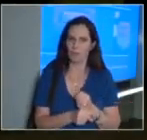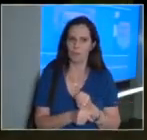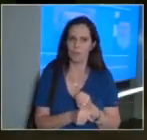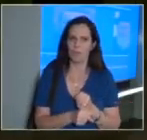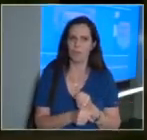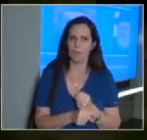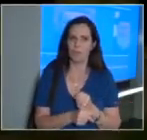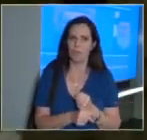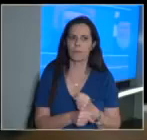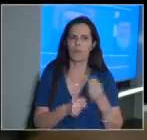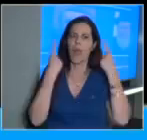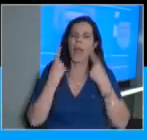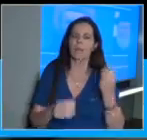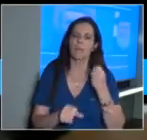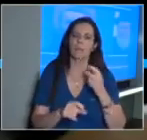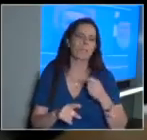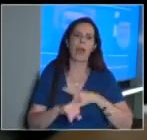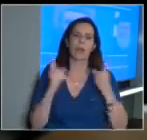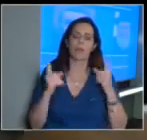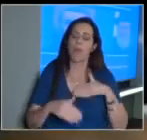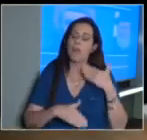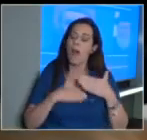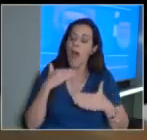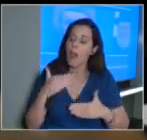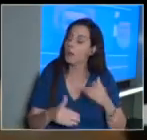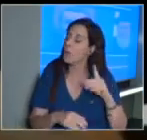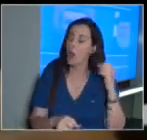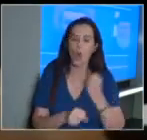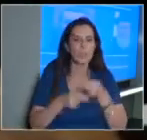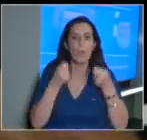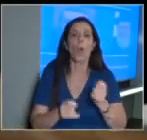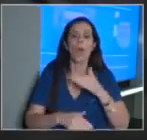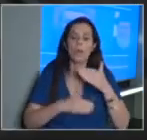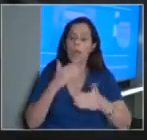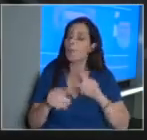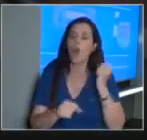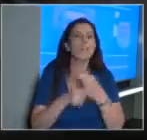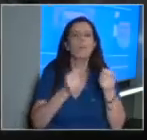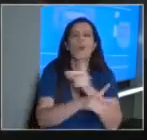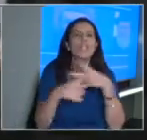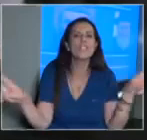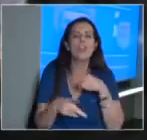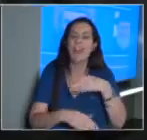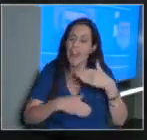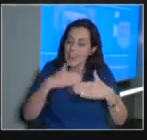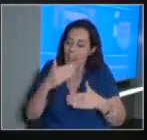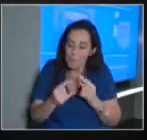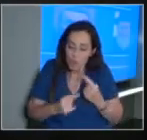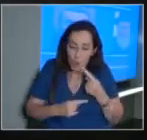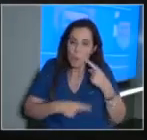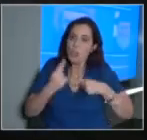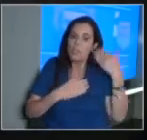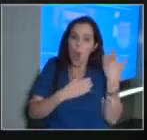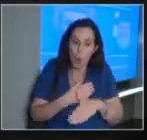התורה. הציבור החרדי בנוי אחרת, תהליכים ציבוריים לא עושים בכפייה, תהליכים ציבוריים לא עושים בכוח, אלה תהליכים שמתרחשים